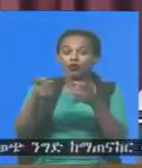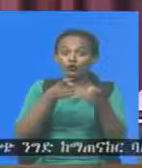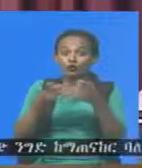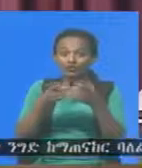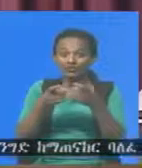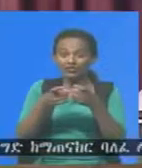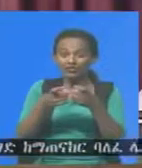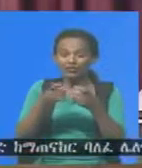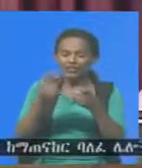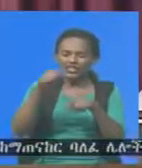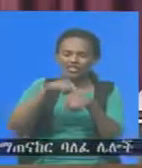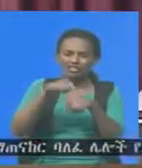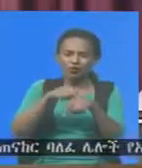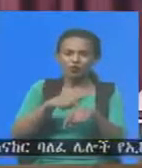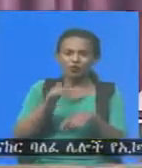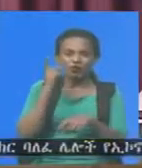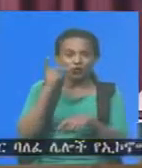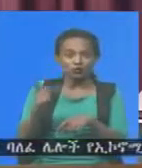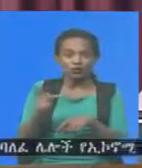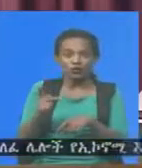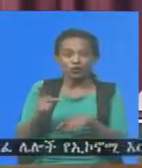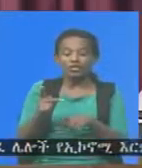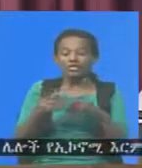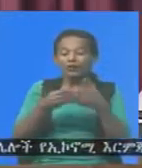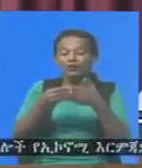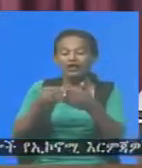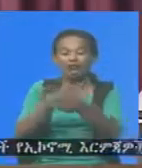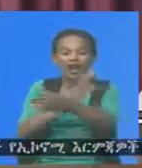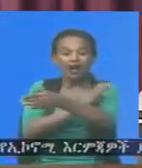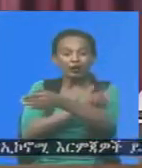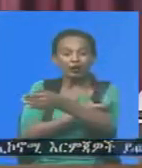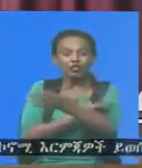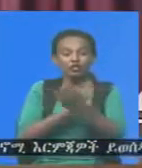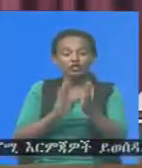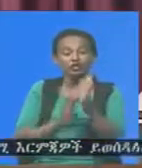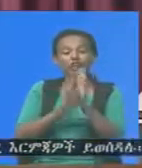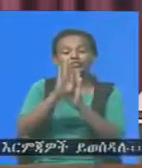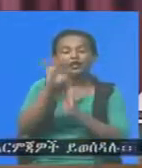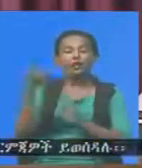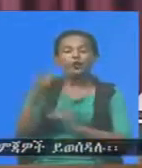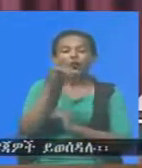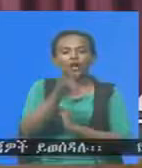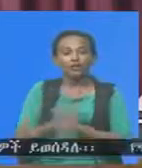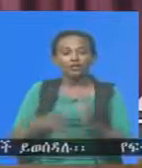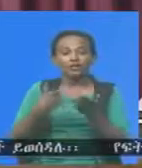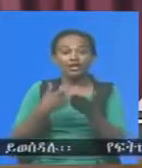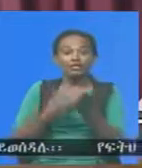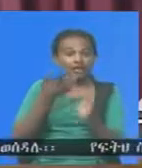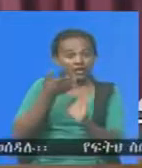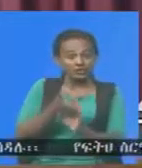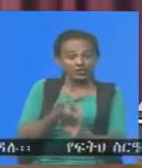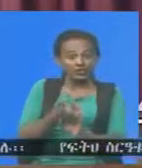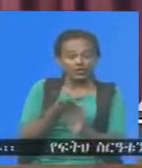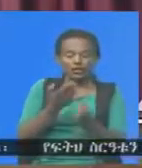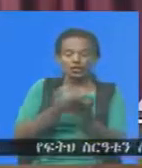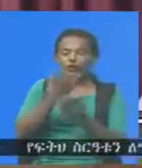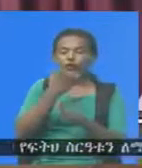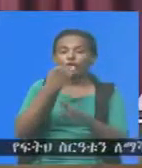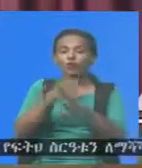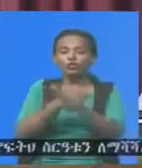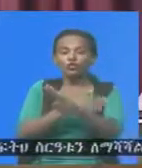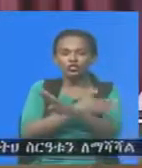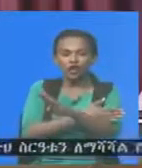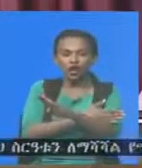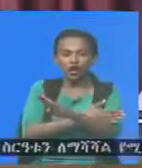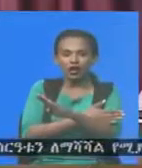እየፈተሹ የመምራትና የመግራት አቅማችን ያደገ መሆን አለበት። ከዚህ አንጻር ኢኮኖሚ ማሻሻያ